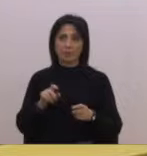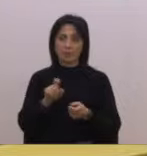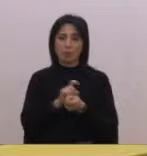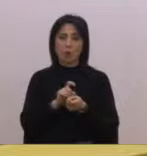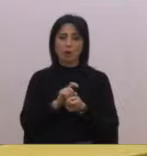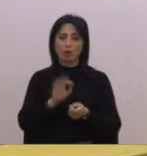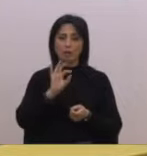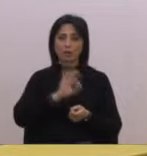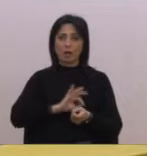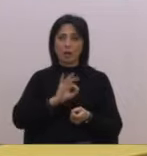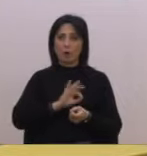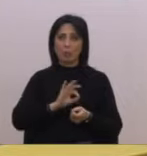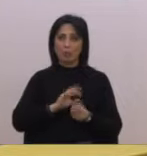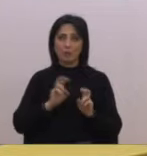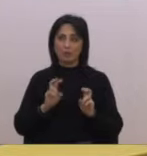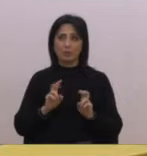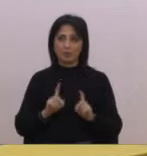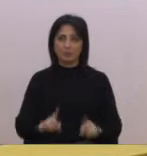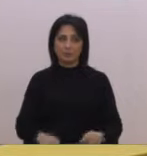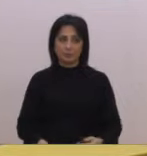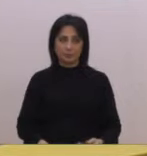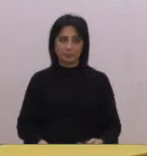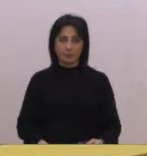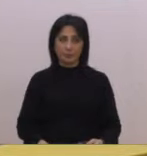მოხდეს კონკრეტული აგენტების მხრიდან,